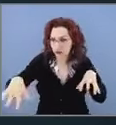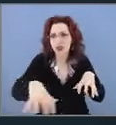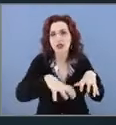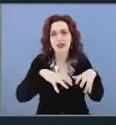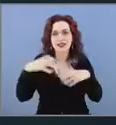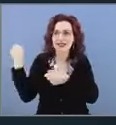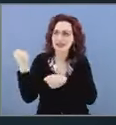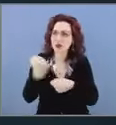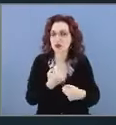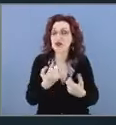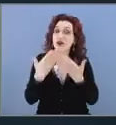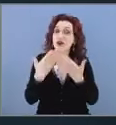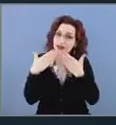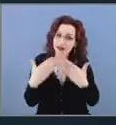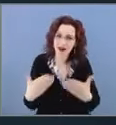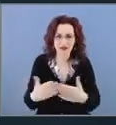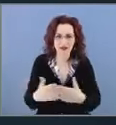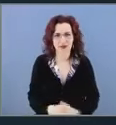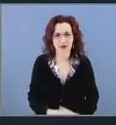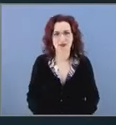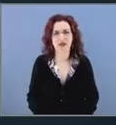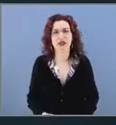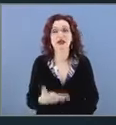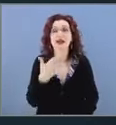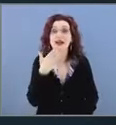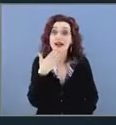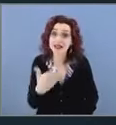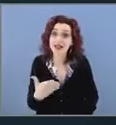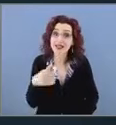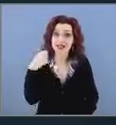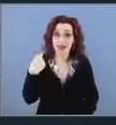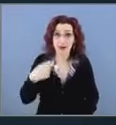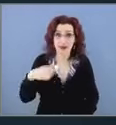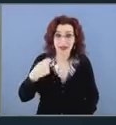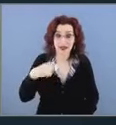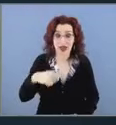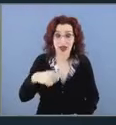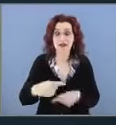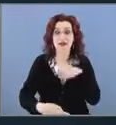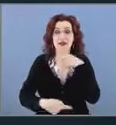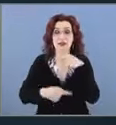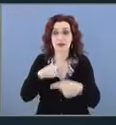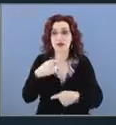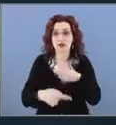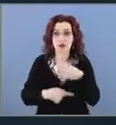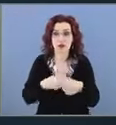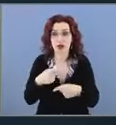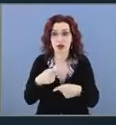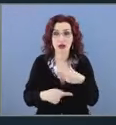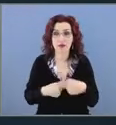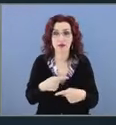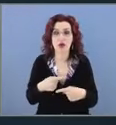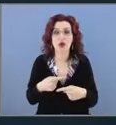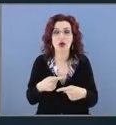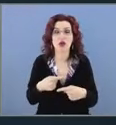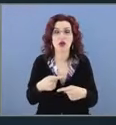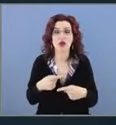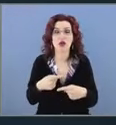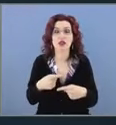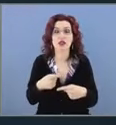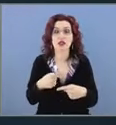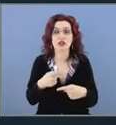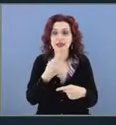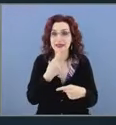ringrazio. Grazie mille Presidente. E proseguiamo con il contributo dei portatori di interesse del